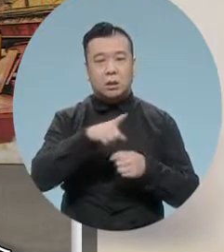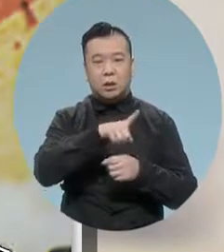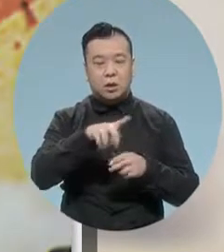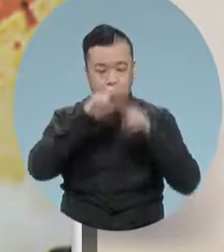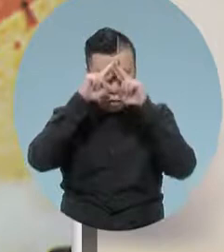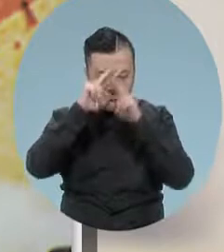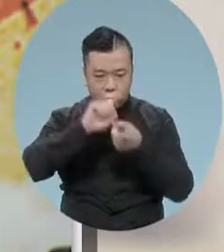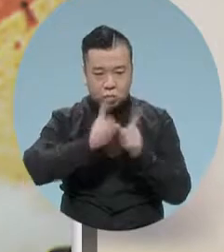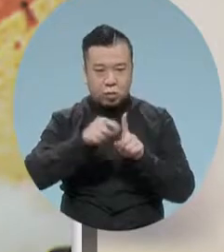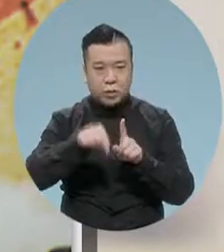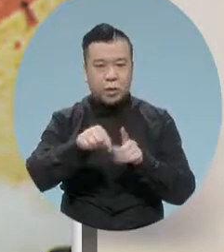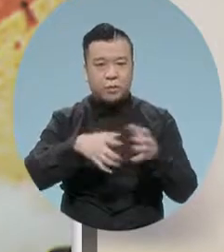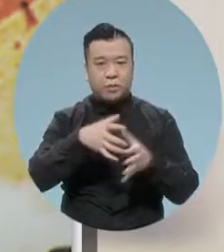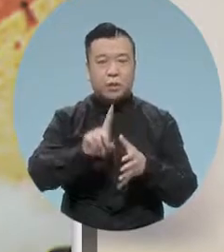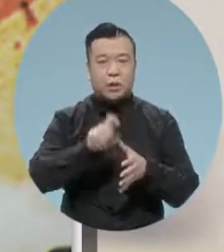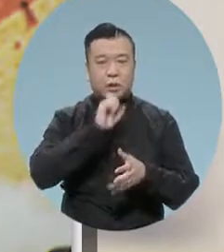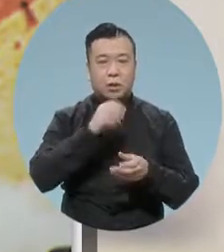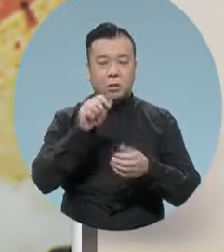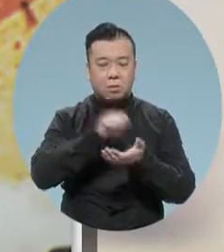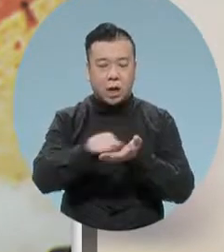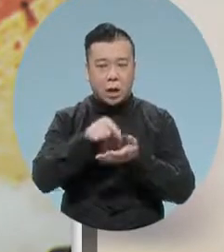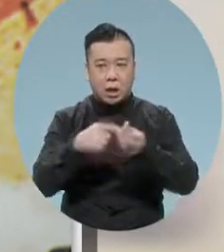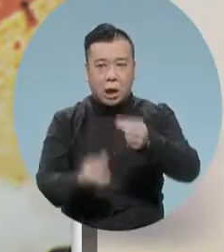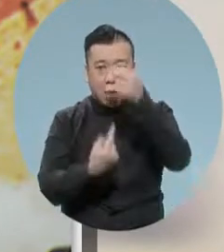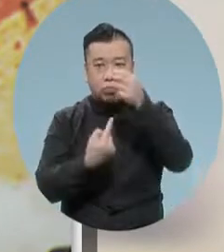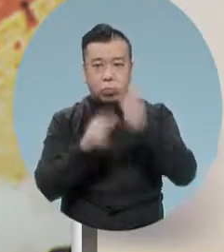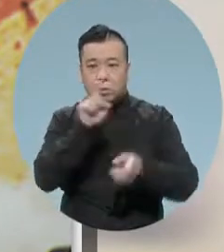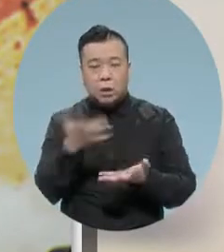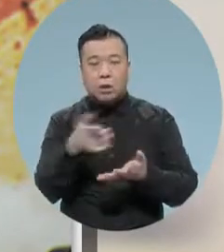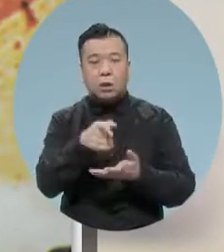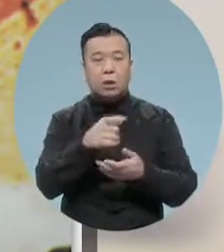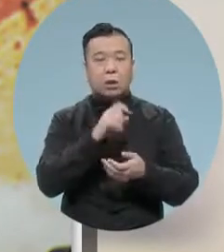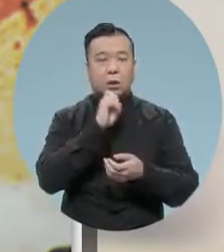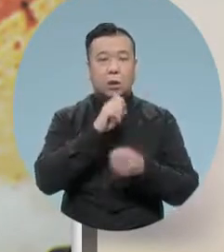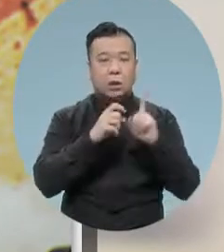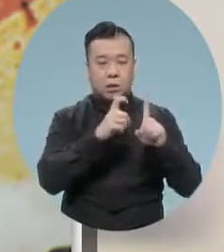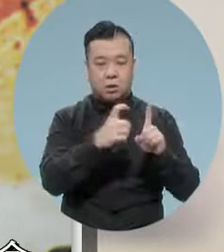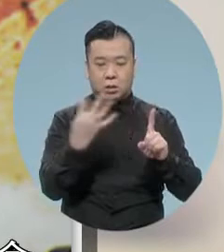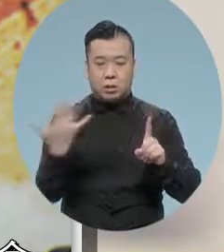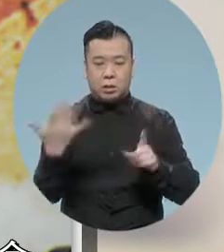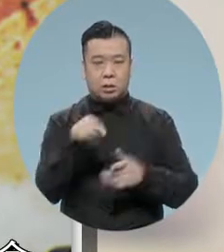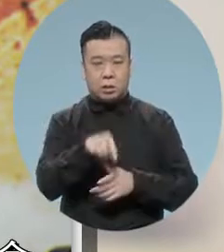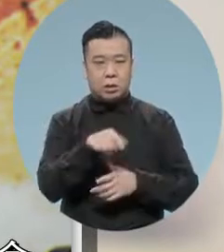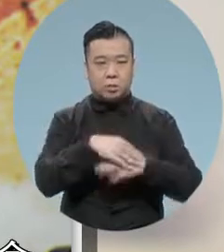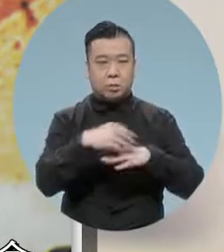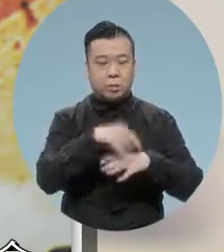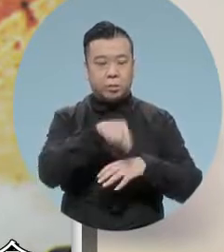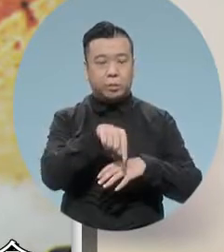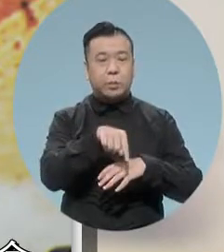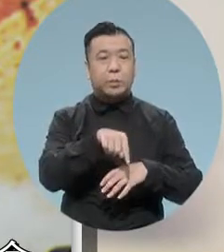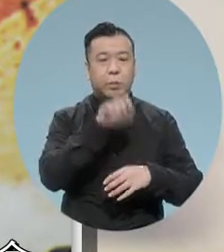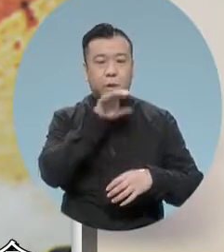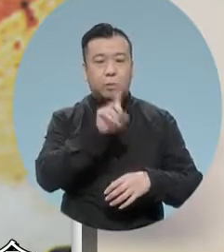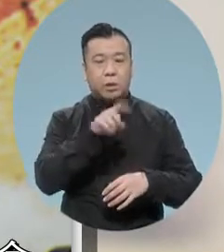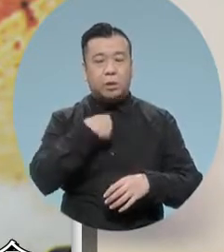会。那为什么会写了7.1呢？是因为40年代的时候，毛泽东在